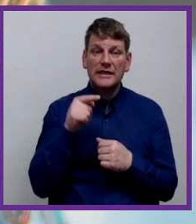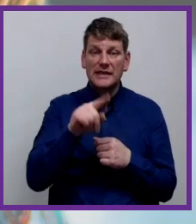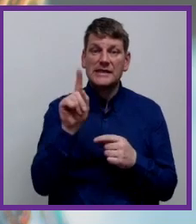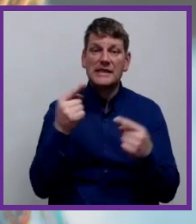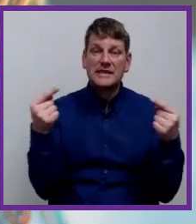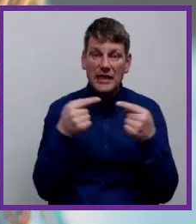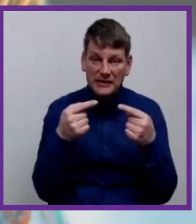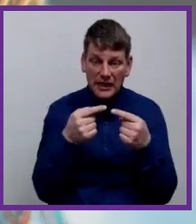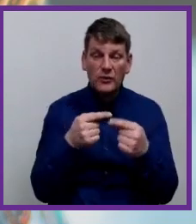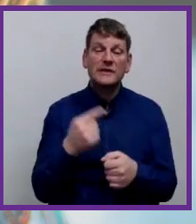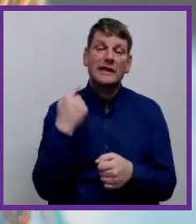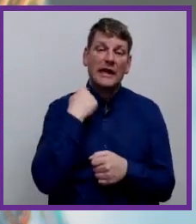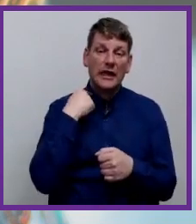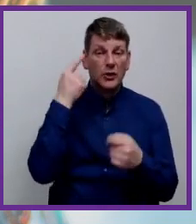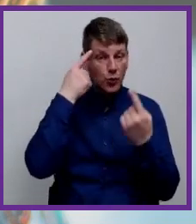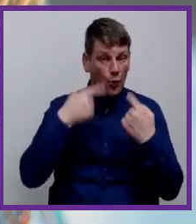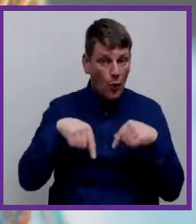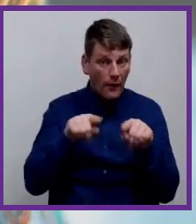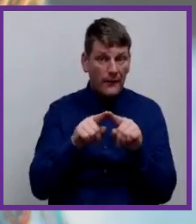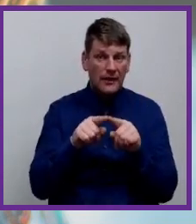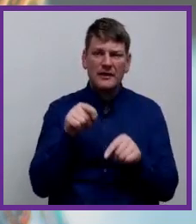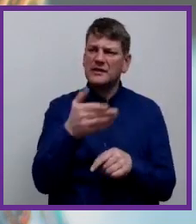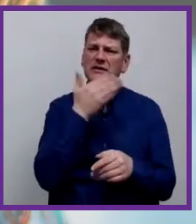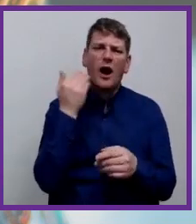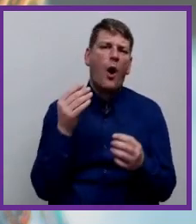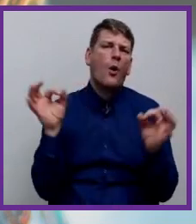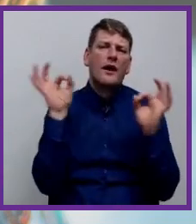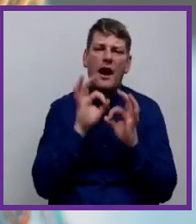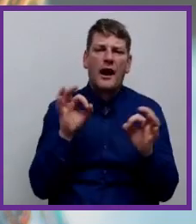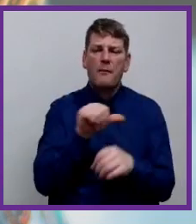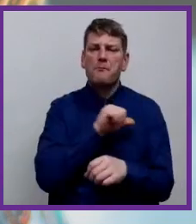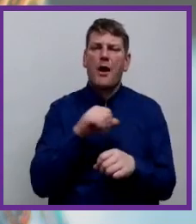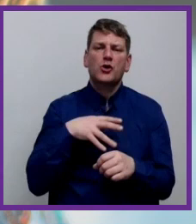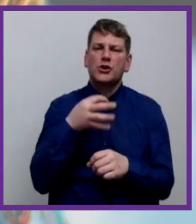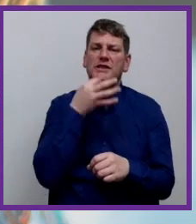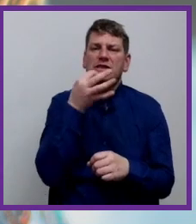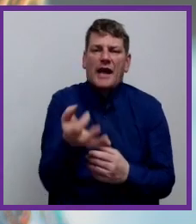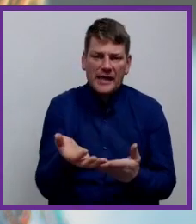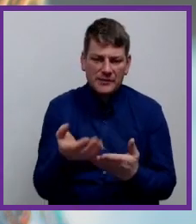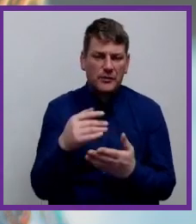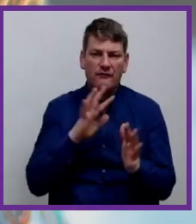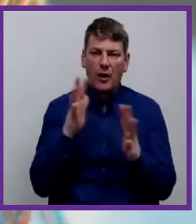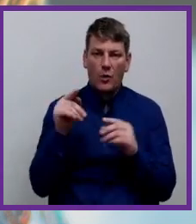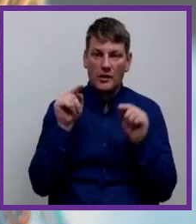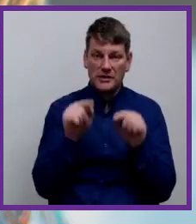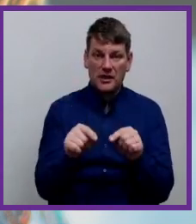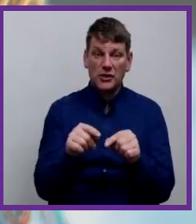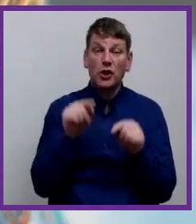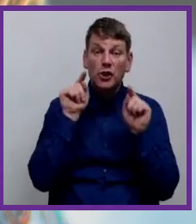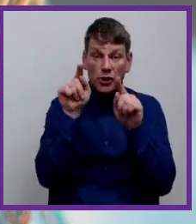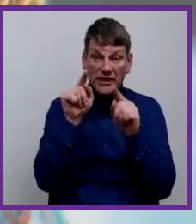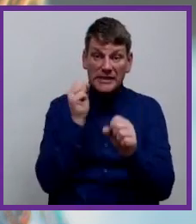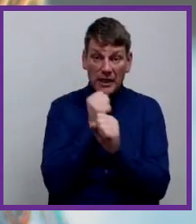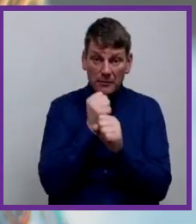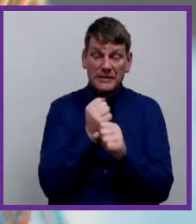saskaņots Rīgas domē, tas nav nekāds pašizteiksme, jeb kaut kas tāds. Šis darbs